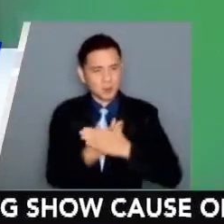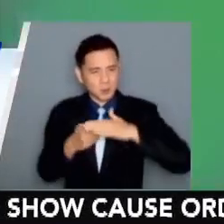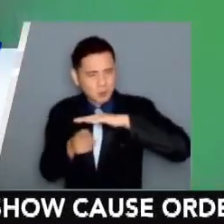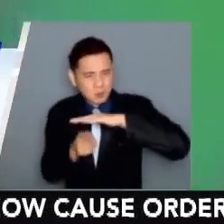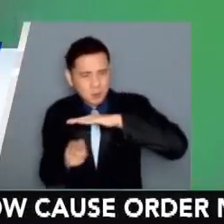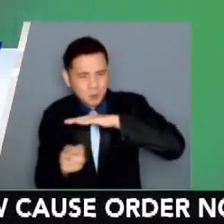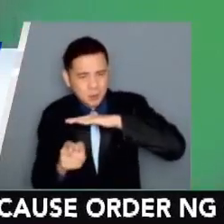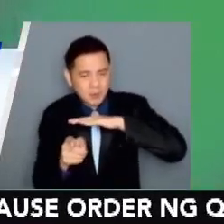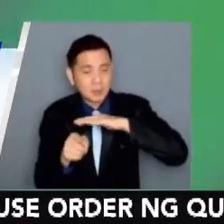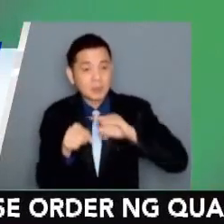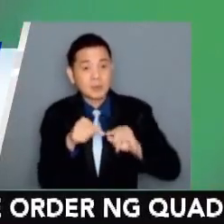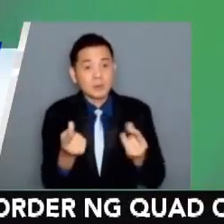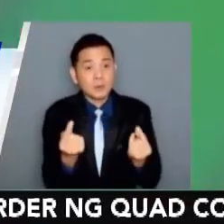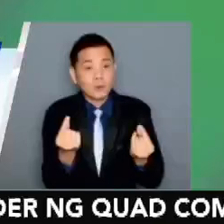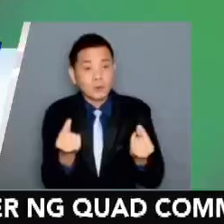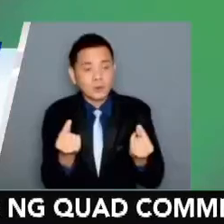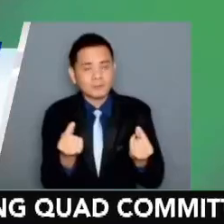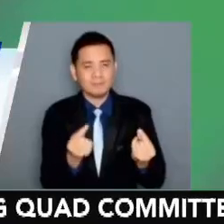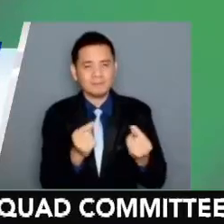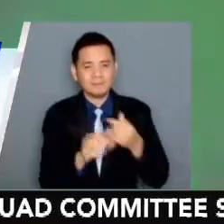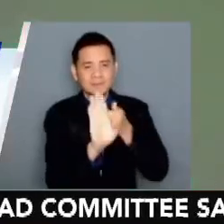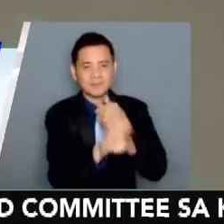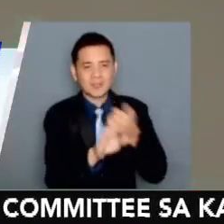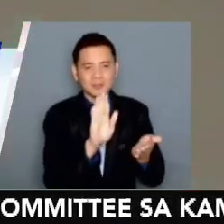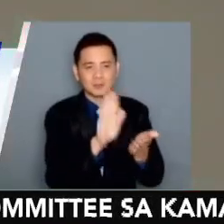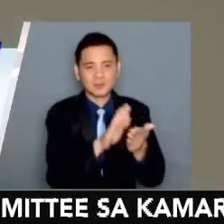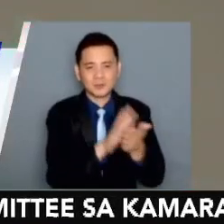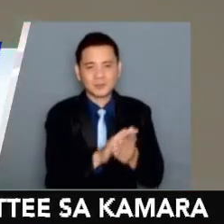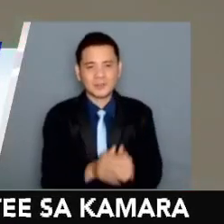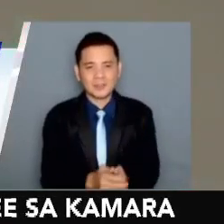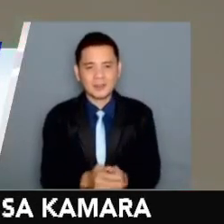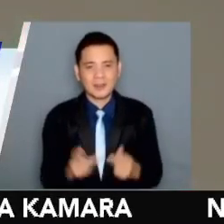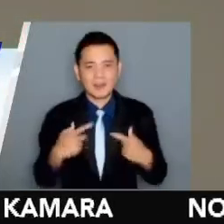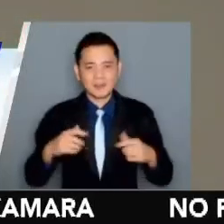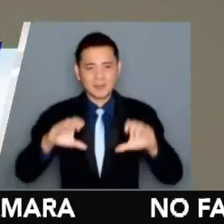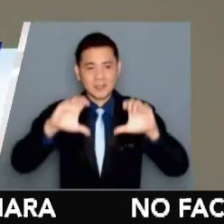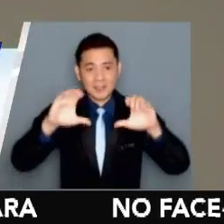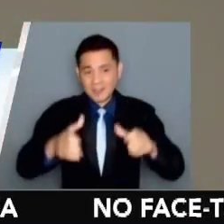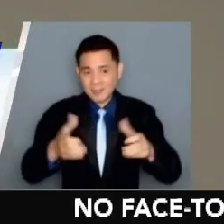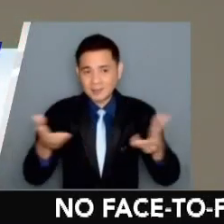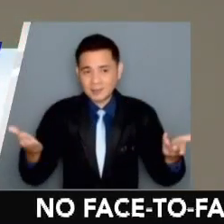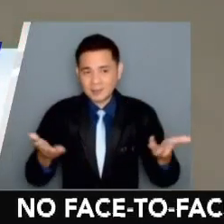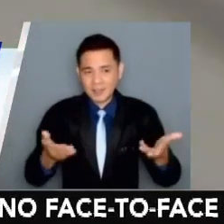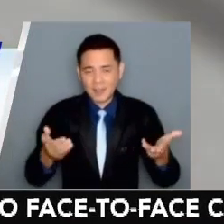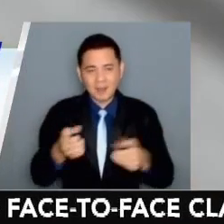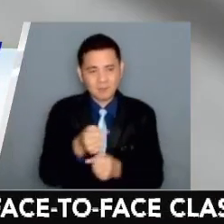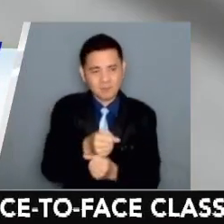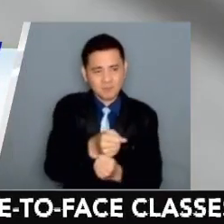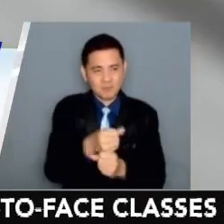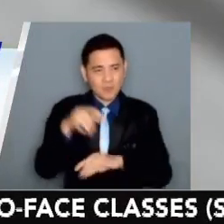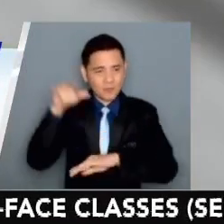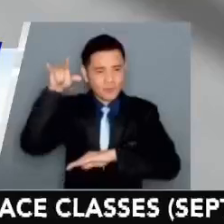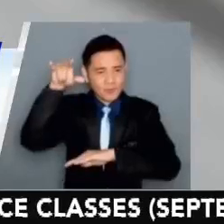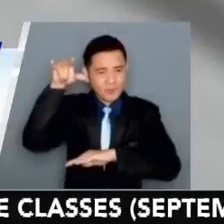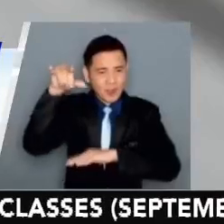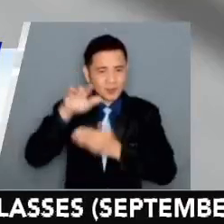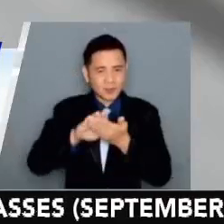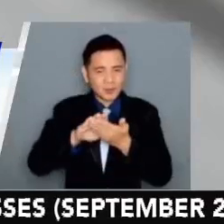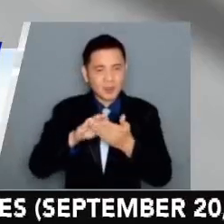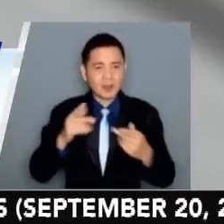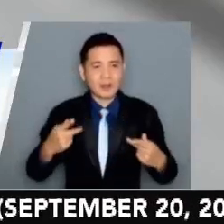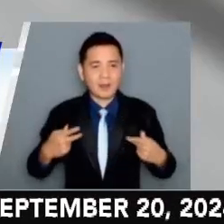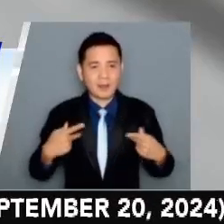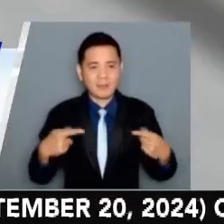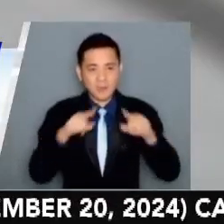school. Ipinasilip pa niya ang highlights ng kanyang klase sa isang flying school sa Pasay. Hawak ang map, tablet at measuring tools.